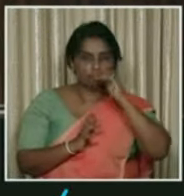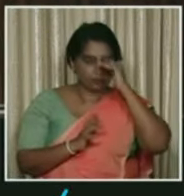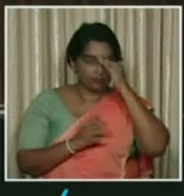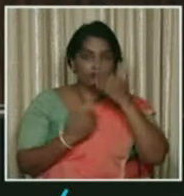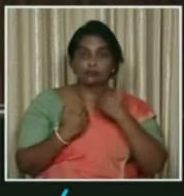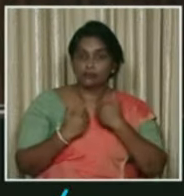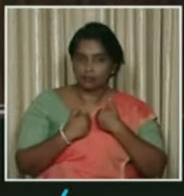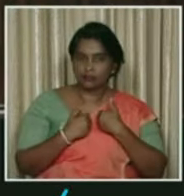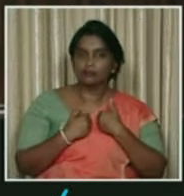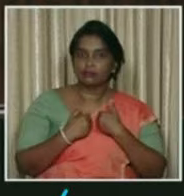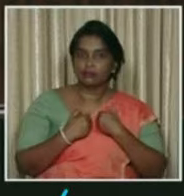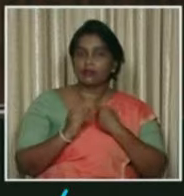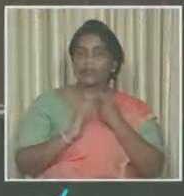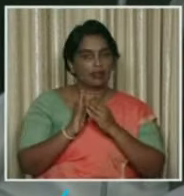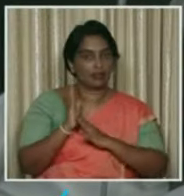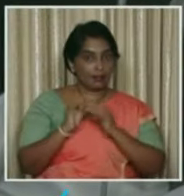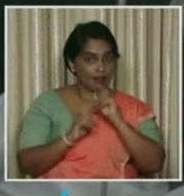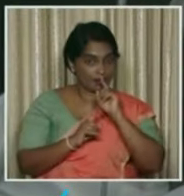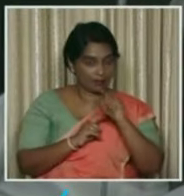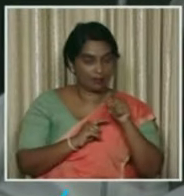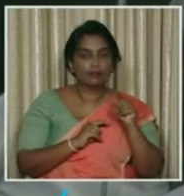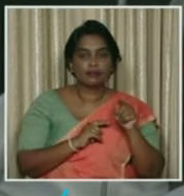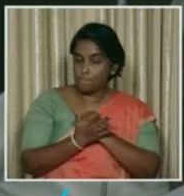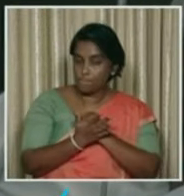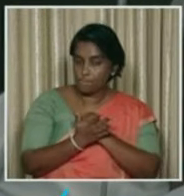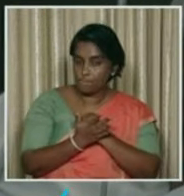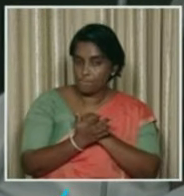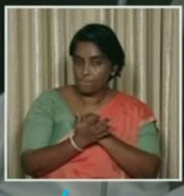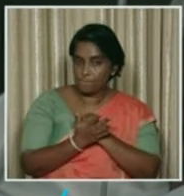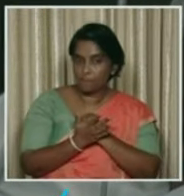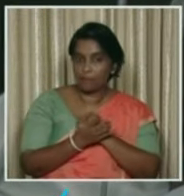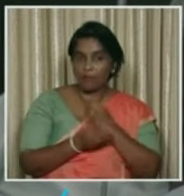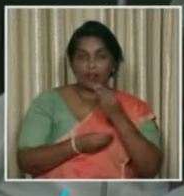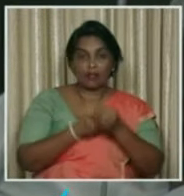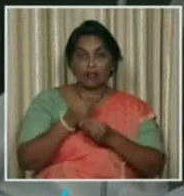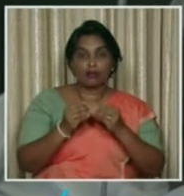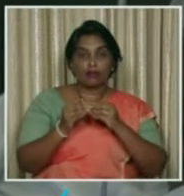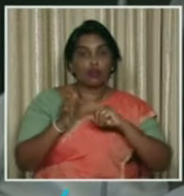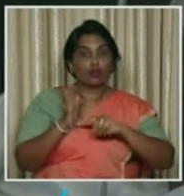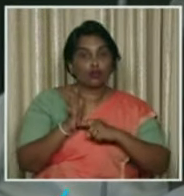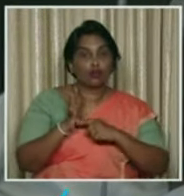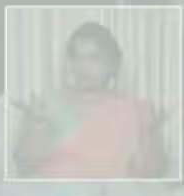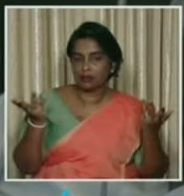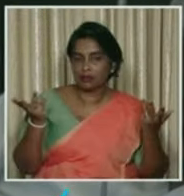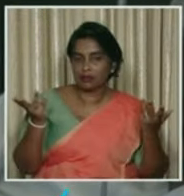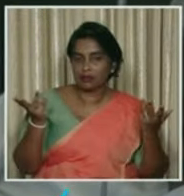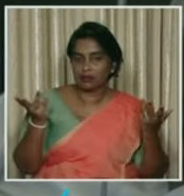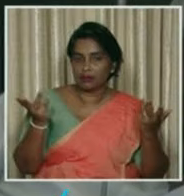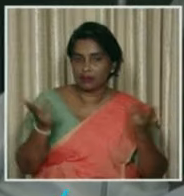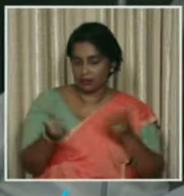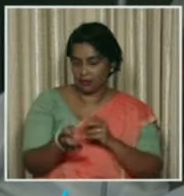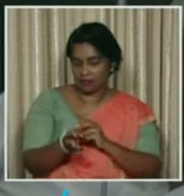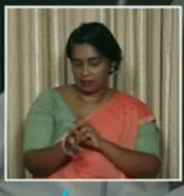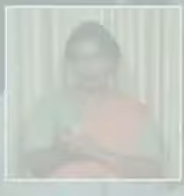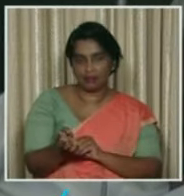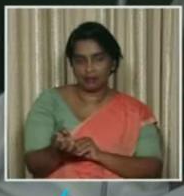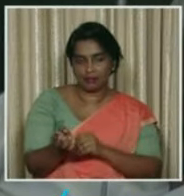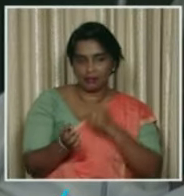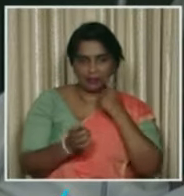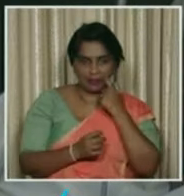අපිම පාස් කරපු නීති පද්ධතියක් තියෙනවා. හොඳයි බැංකුවල ගනුදුරු කළ හැකි උපකරණ සම්බන්ධයෙන් තියෙන නීති මොකද්ද? What is the negotiable